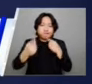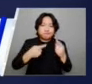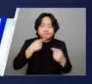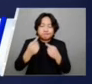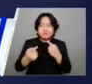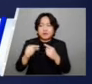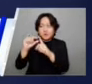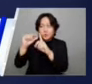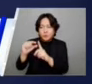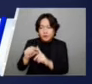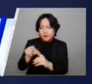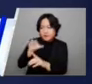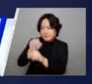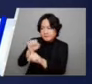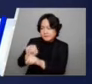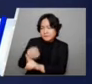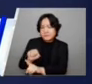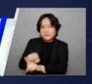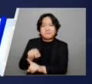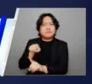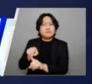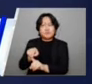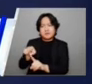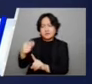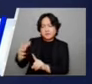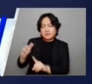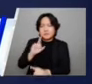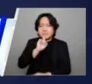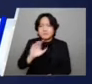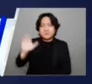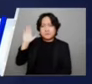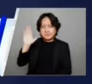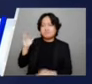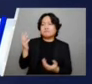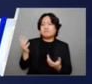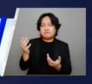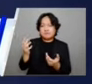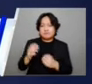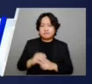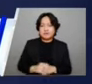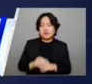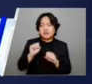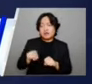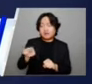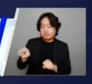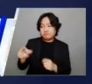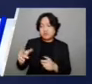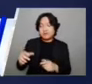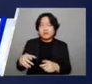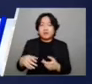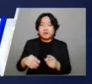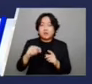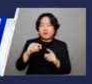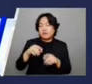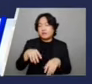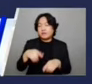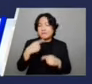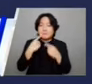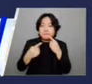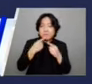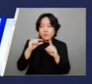ay totoo sa abot ng kanyang nalalaman na pwedeng magamit kung sakasakali pabor o laban sa kanya.